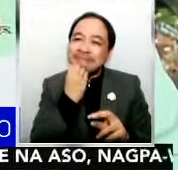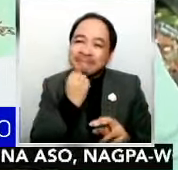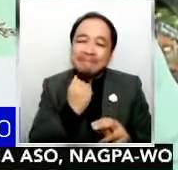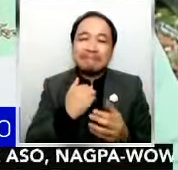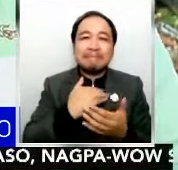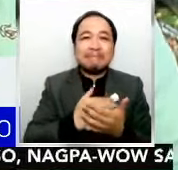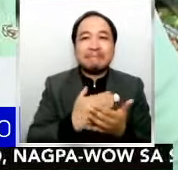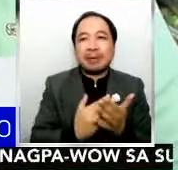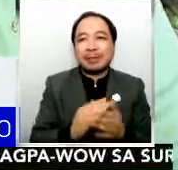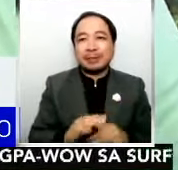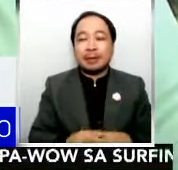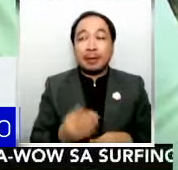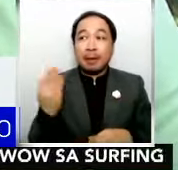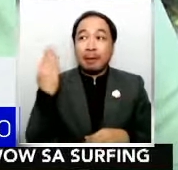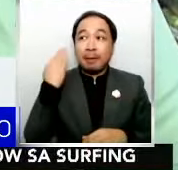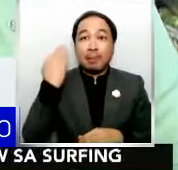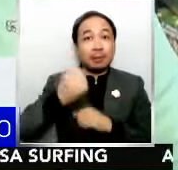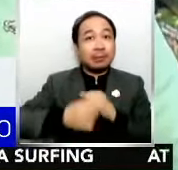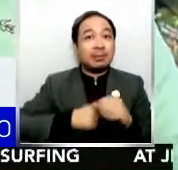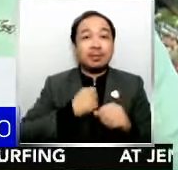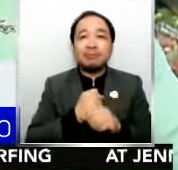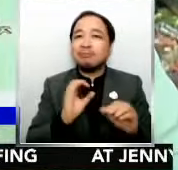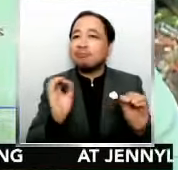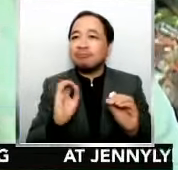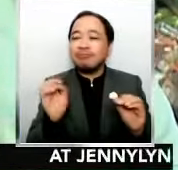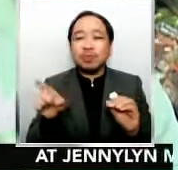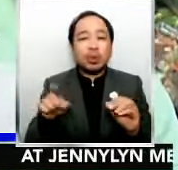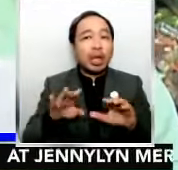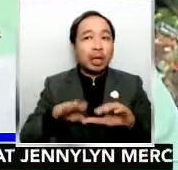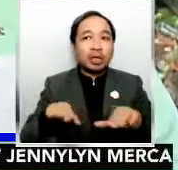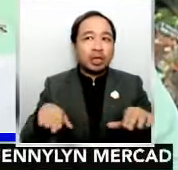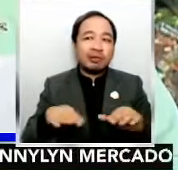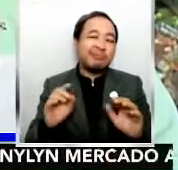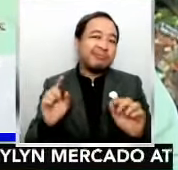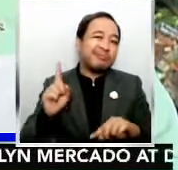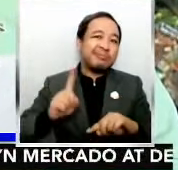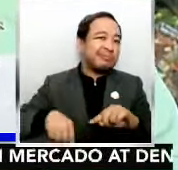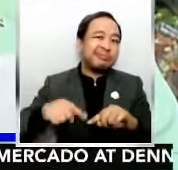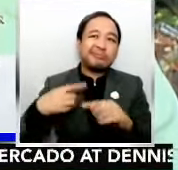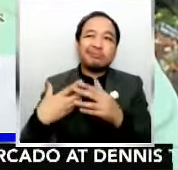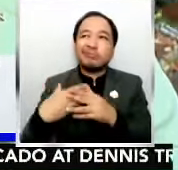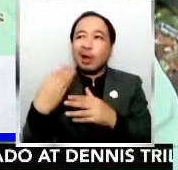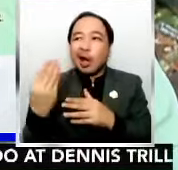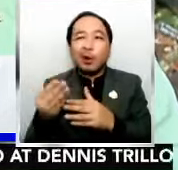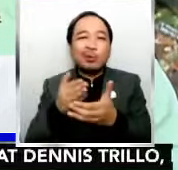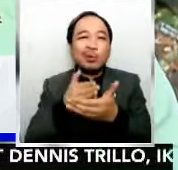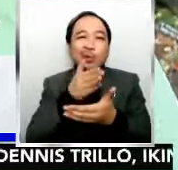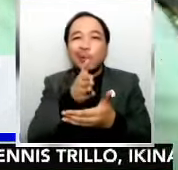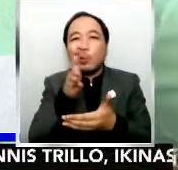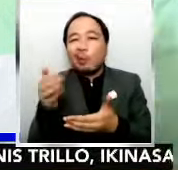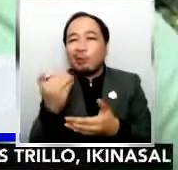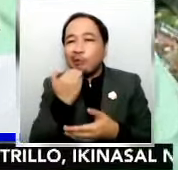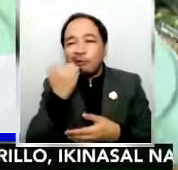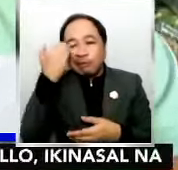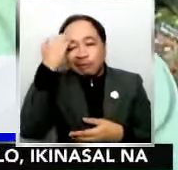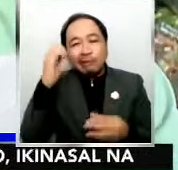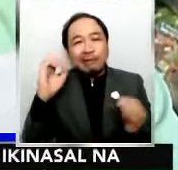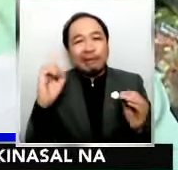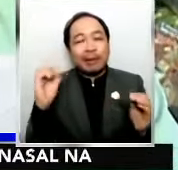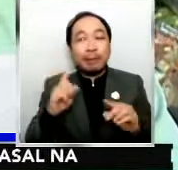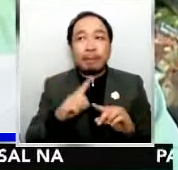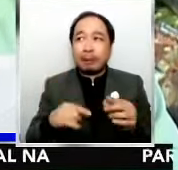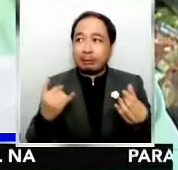yung mga bata, hindi lumabas talaga para mamasko. Tsaka mga anak ko, ayoko talaga. Ngayon, malalaki na rin, hindi nila